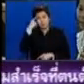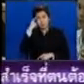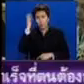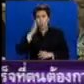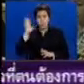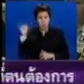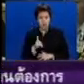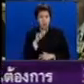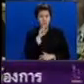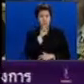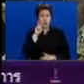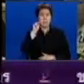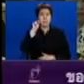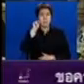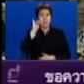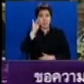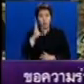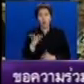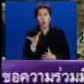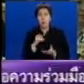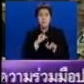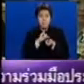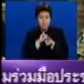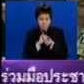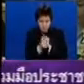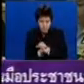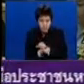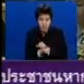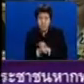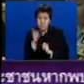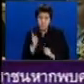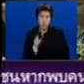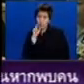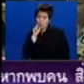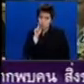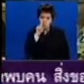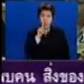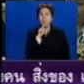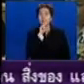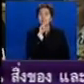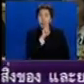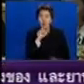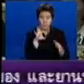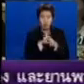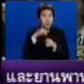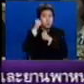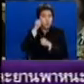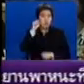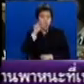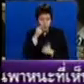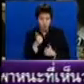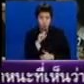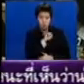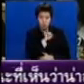ค์ประชุมเกิน238คนจึงได้ขอเปลี่ยนการตั้งกระทู้ถามสดเป็นญัตติด่วนเพื่อสอบถามเรื่องการชุมนุมทางการเมืองทำให้